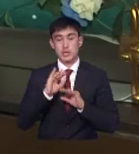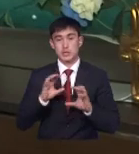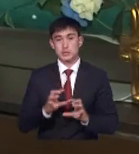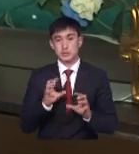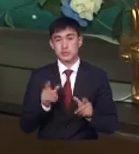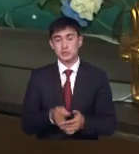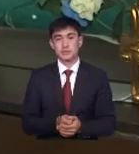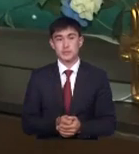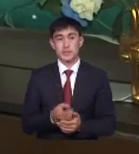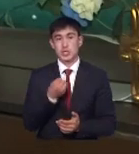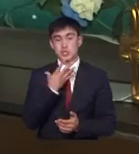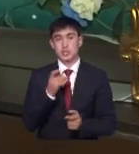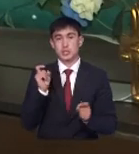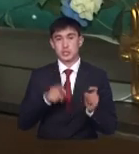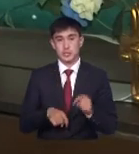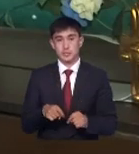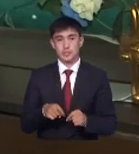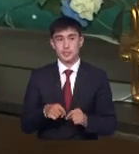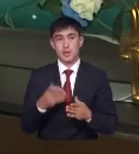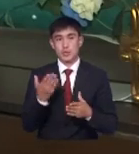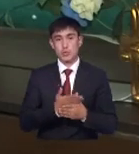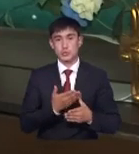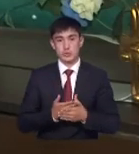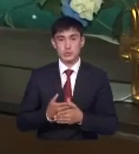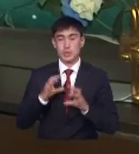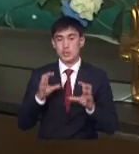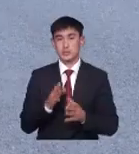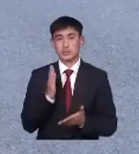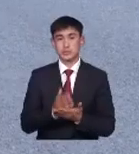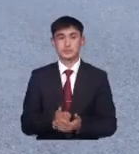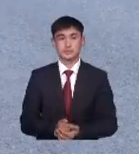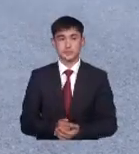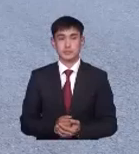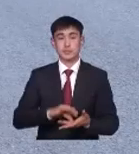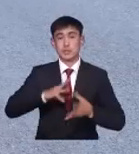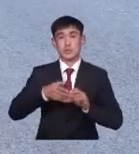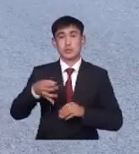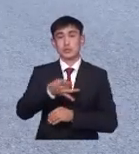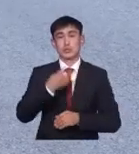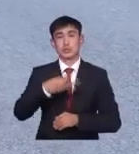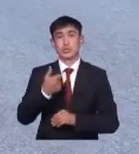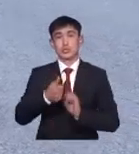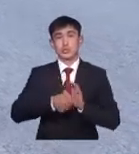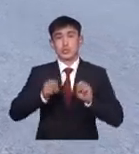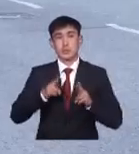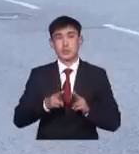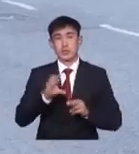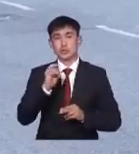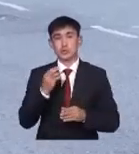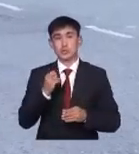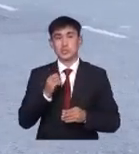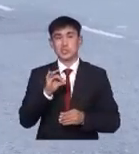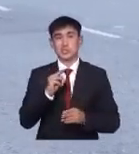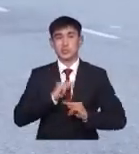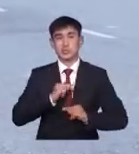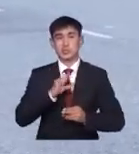деп. Жоқ, жақсы келіп, болысып, қарасып тұрады. Жалпы ауданда 36 маман әлеуметтік қызметкер деген статусқа